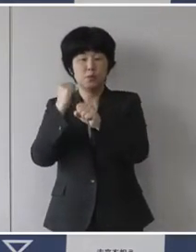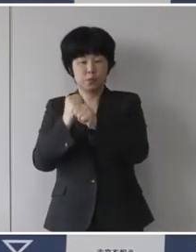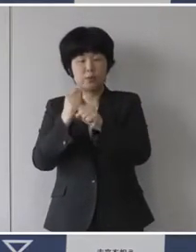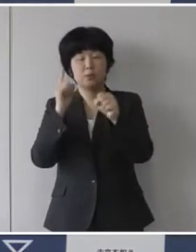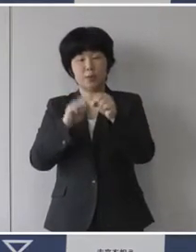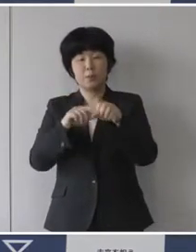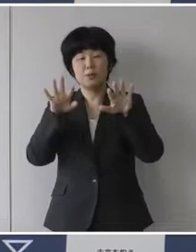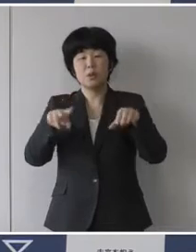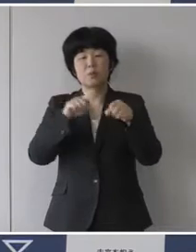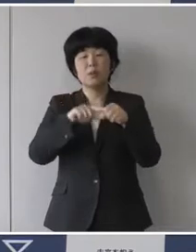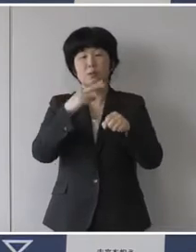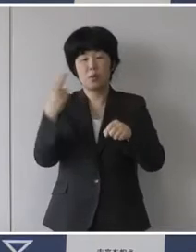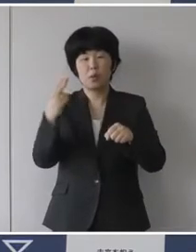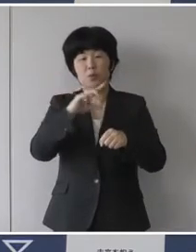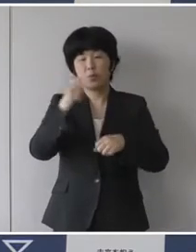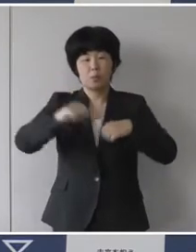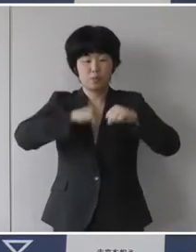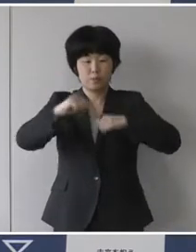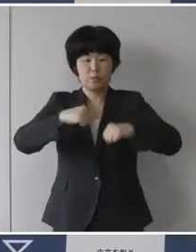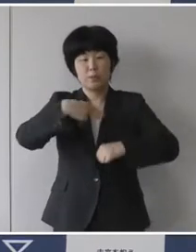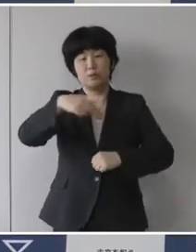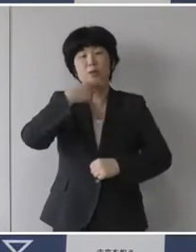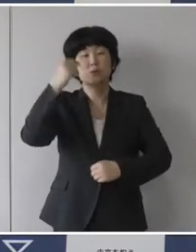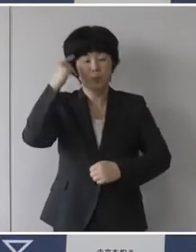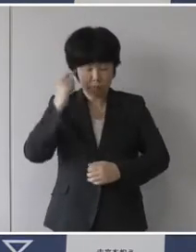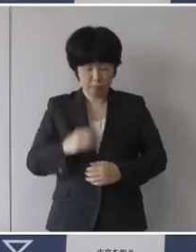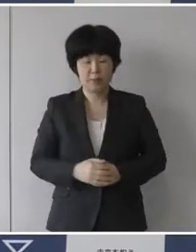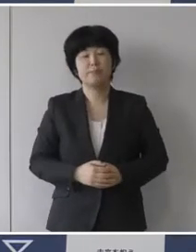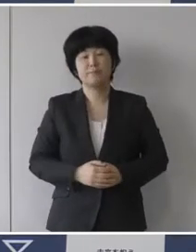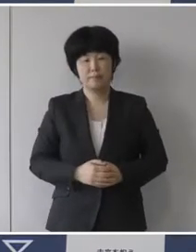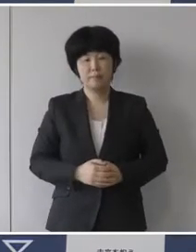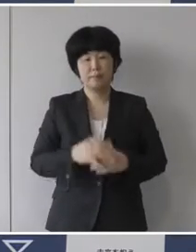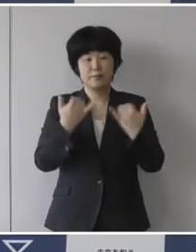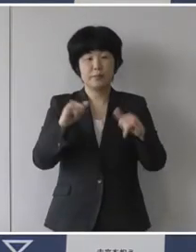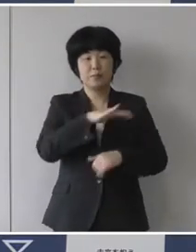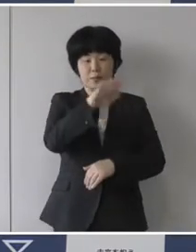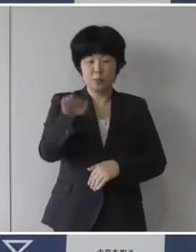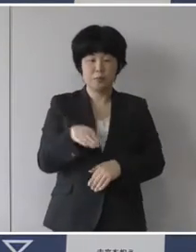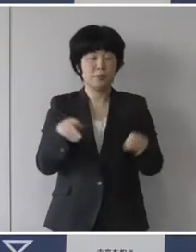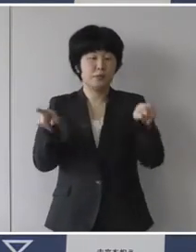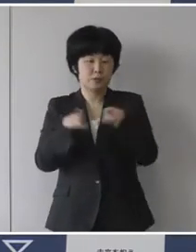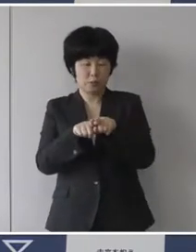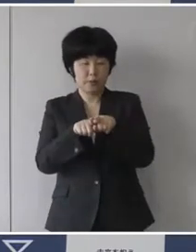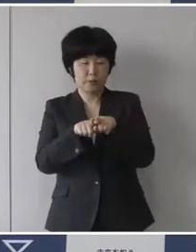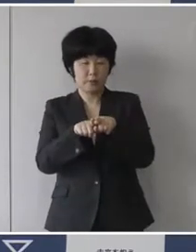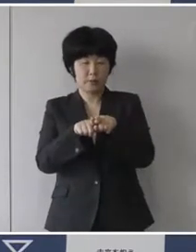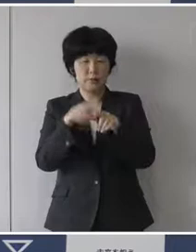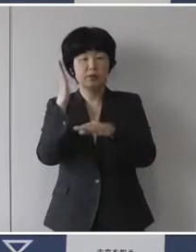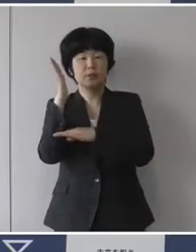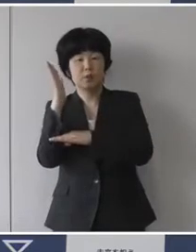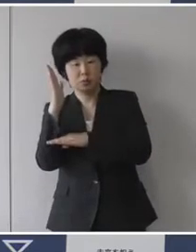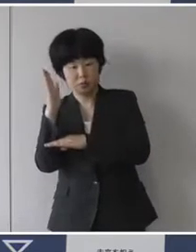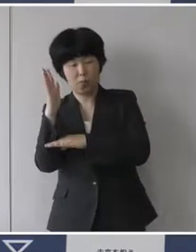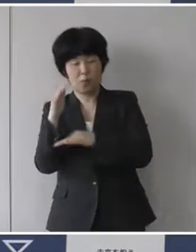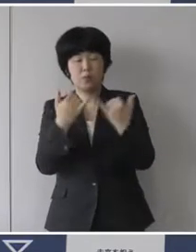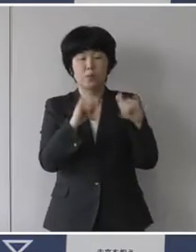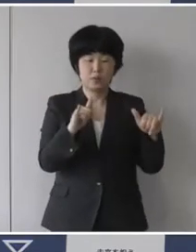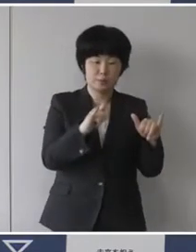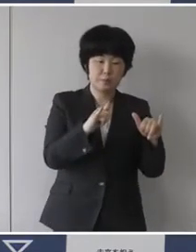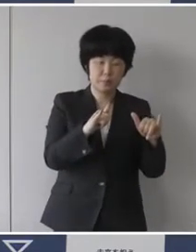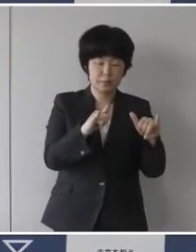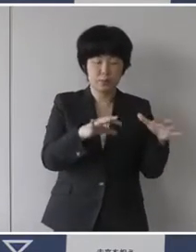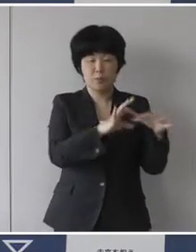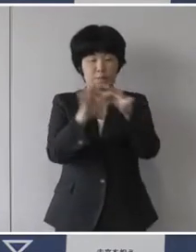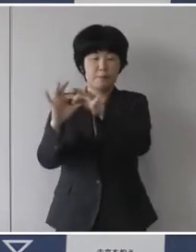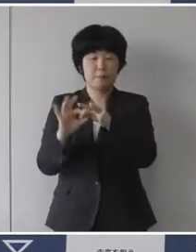度もしっかりと取り組んでいきたいなと思っております。市民の皆さんと一緒になって、官民連携を強